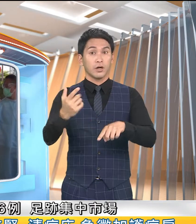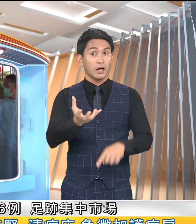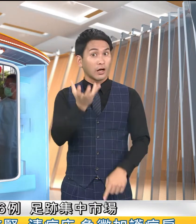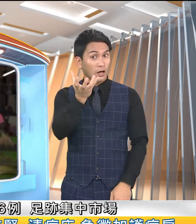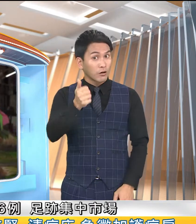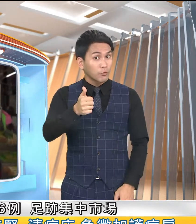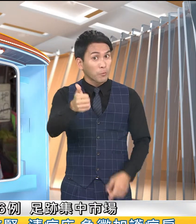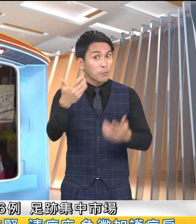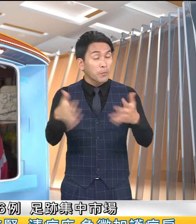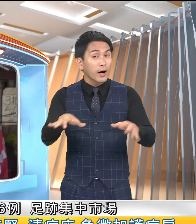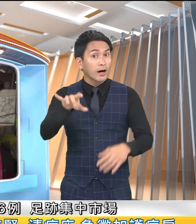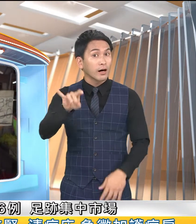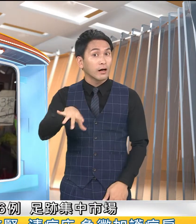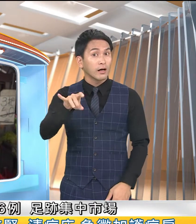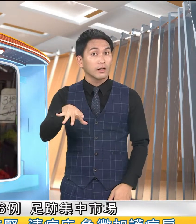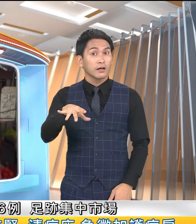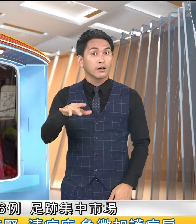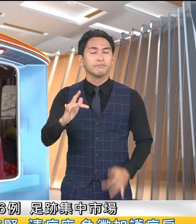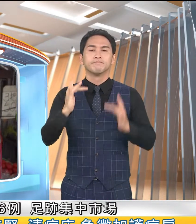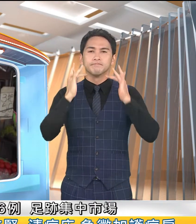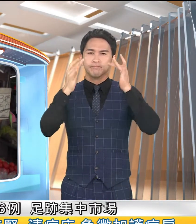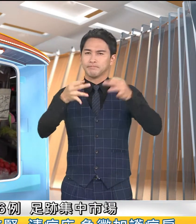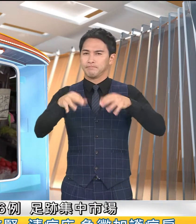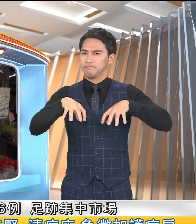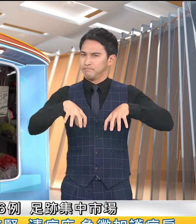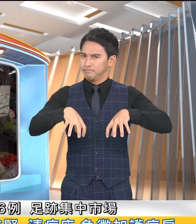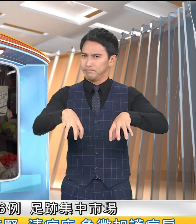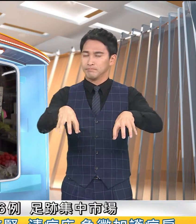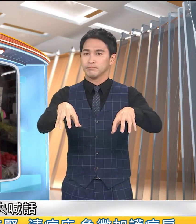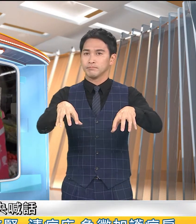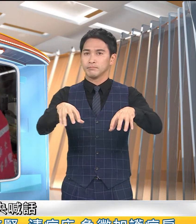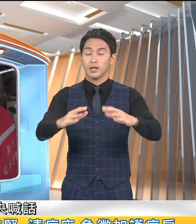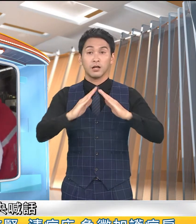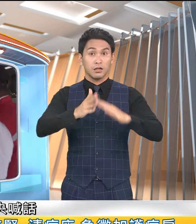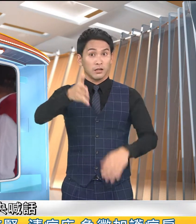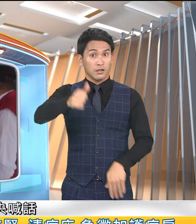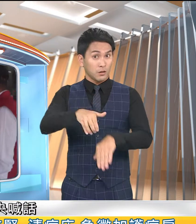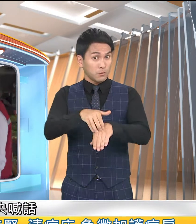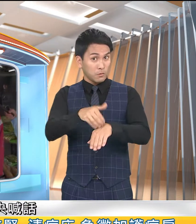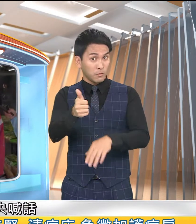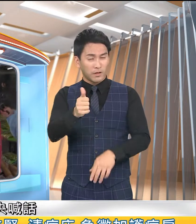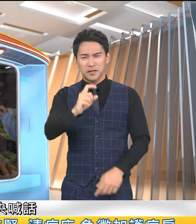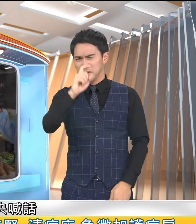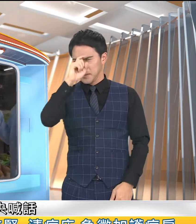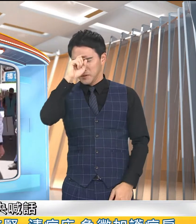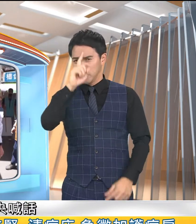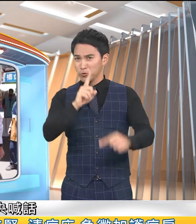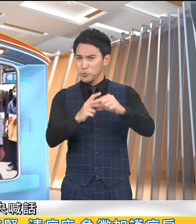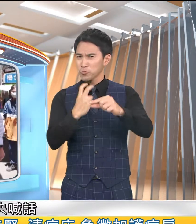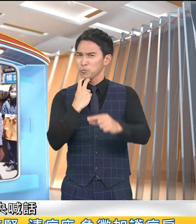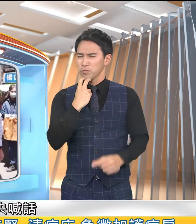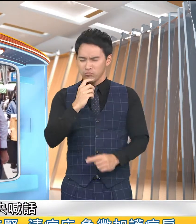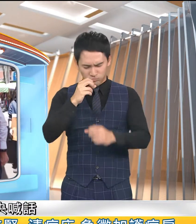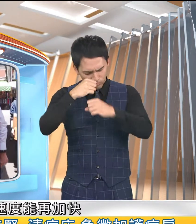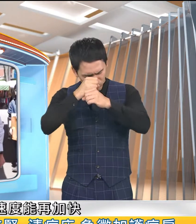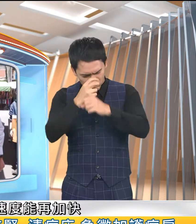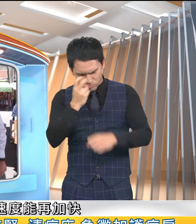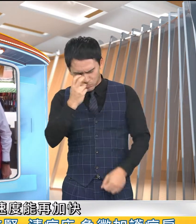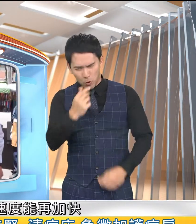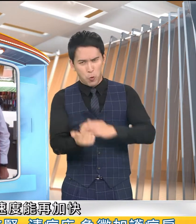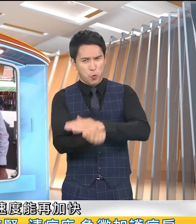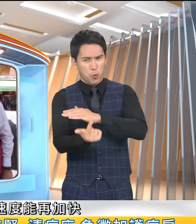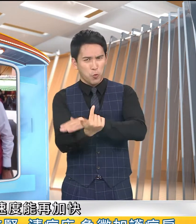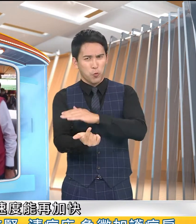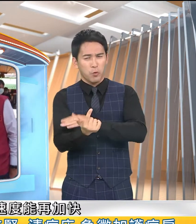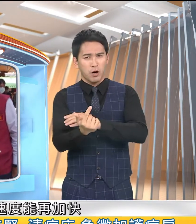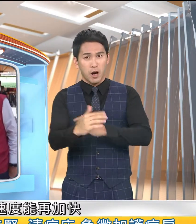归146例，足迹集中在市场。而市长侯友宜向中央喊话，